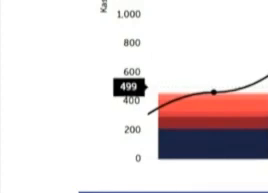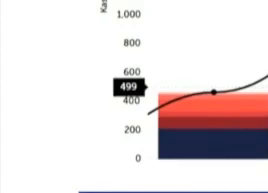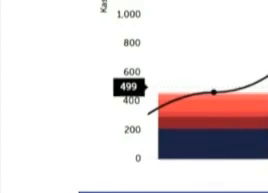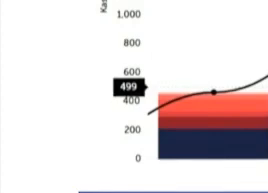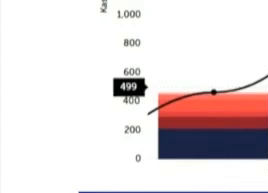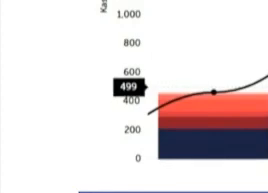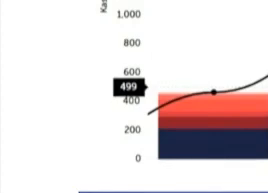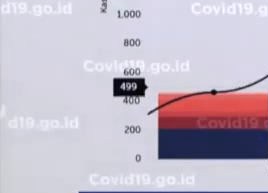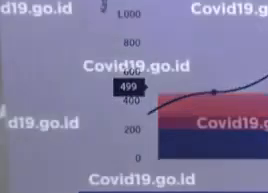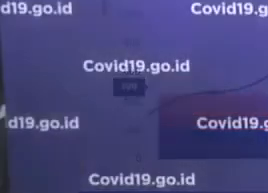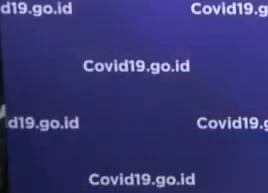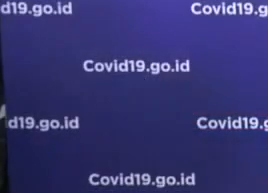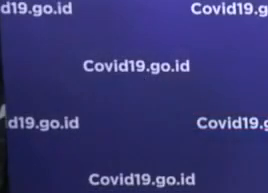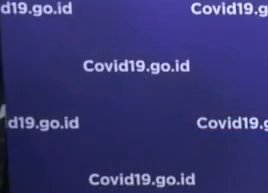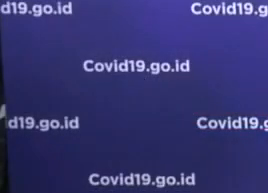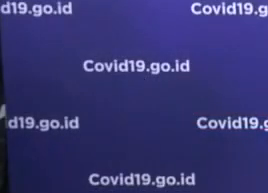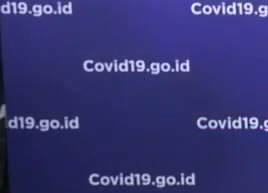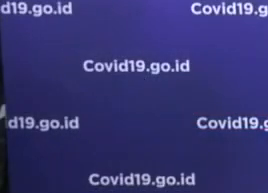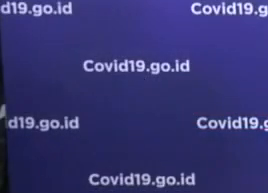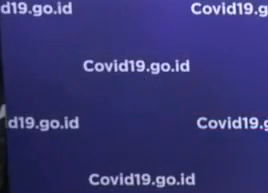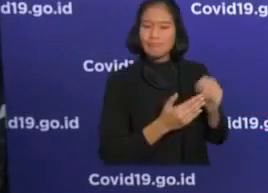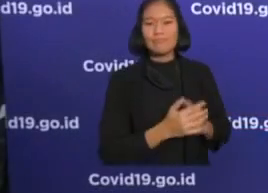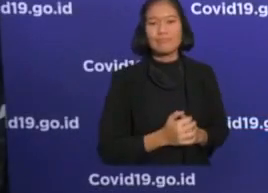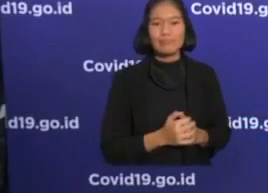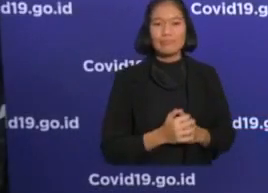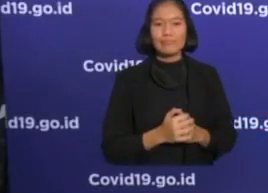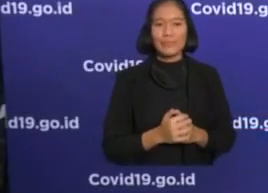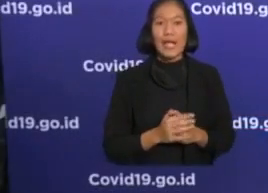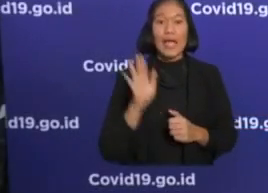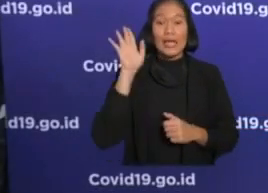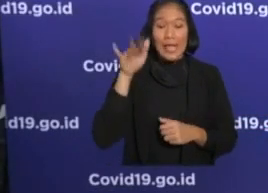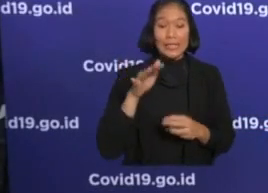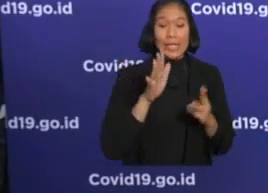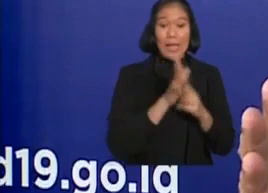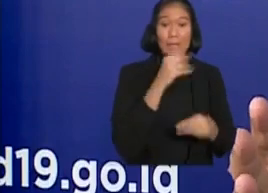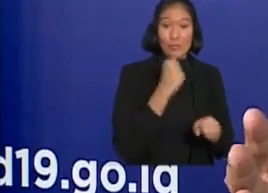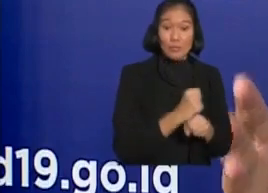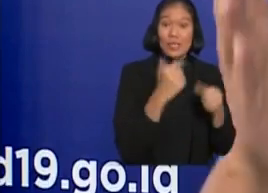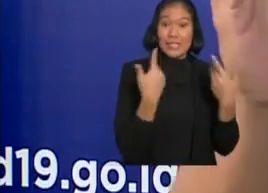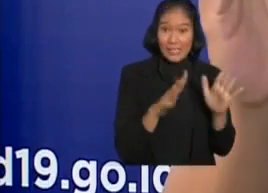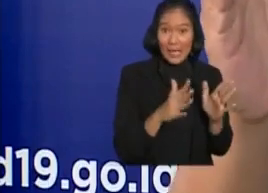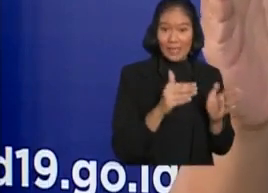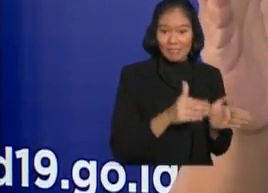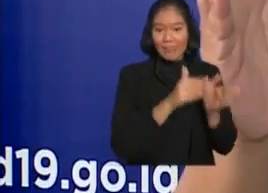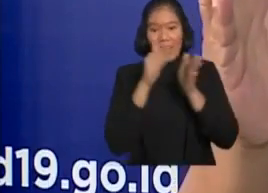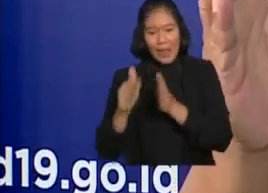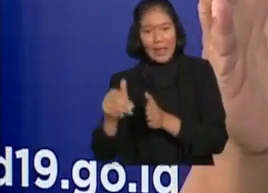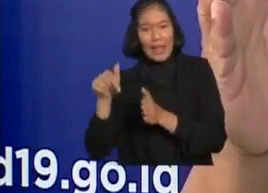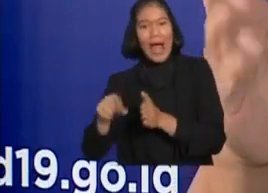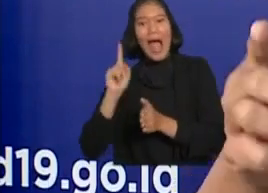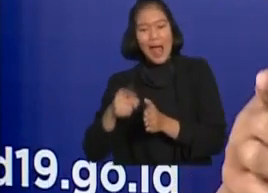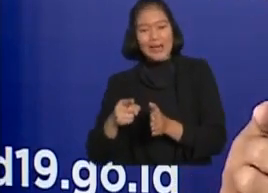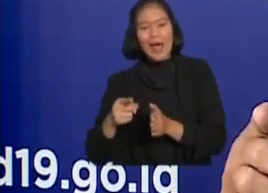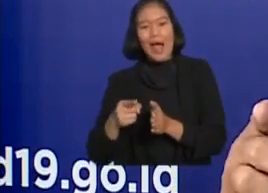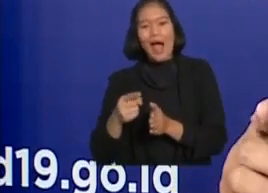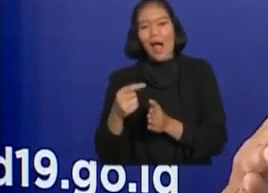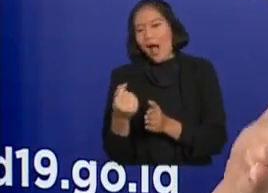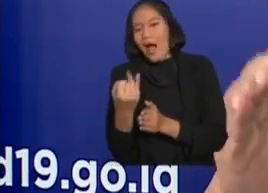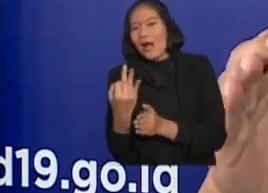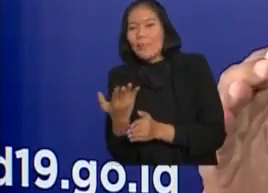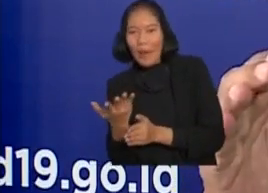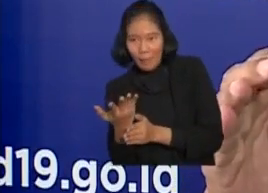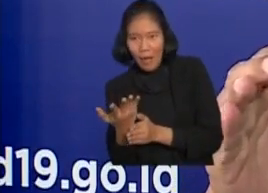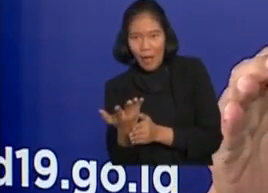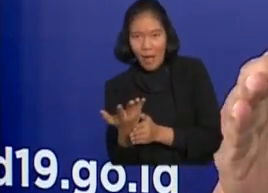inilah gambaran yang lebih realistis kita lihat kalau nanti seminggunya sudah selesai di sebelah kanan kita lihat saja nanti Angkanya berapa moga-moga